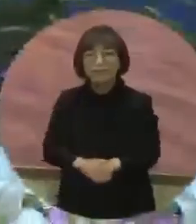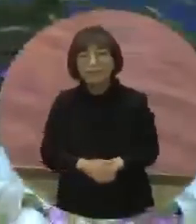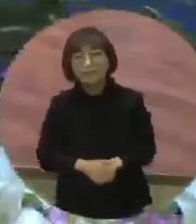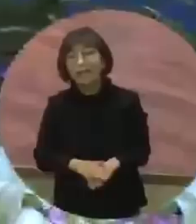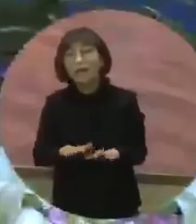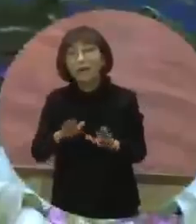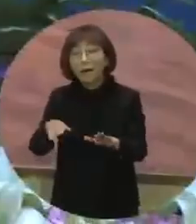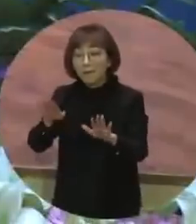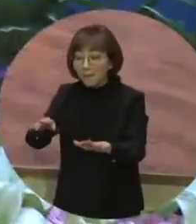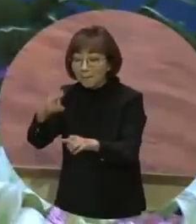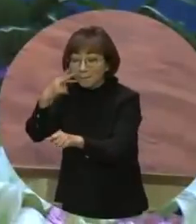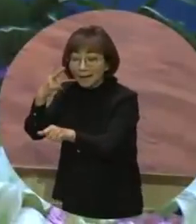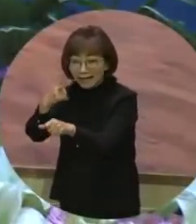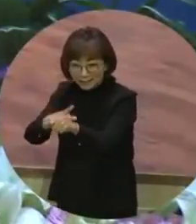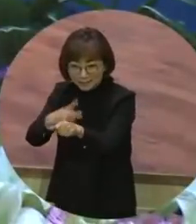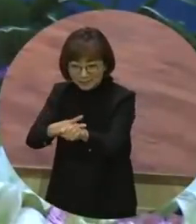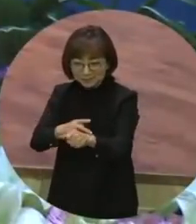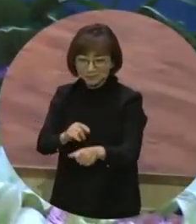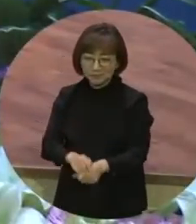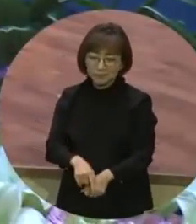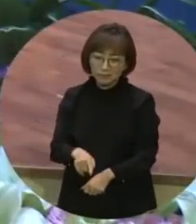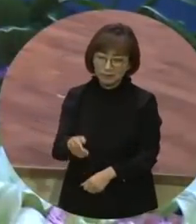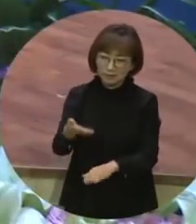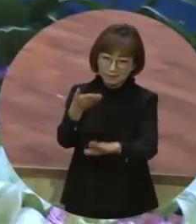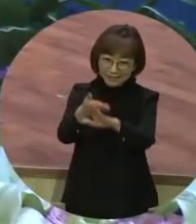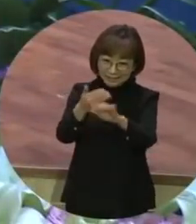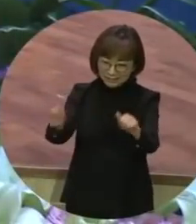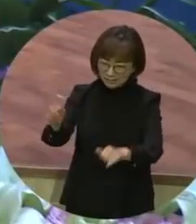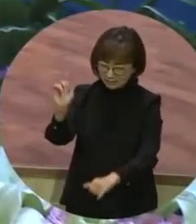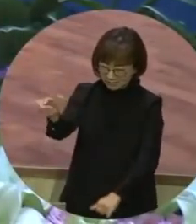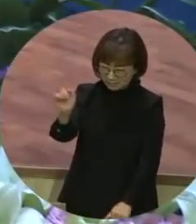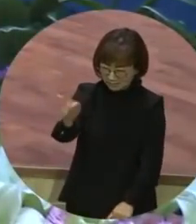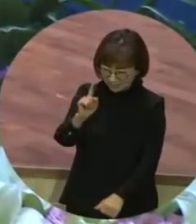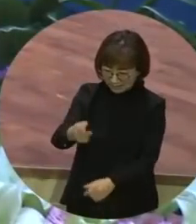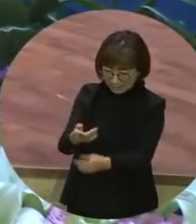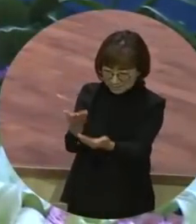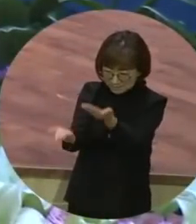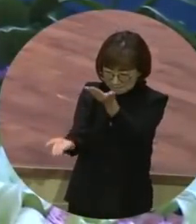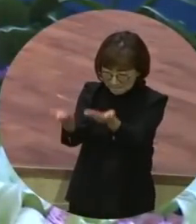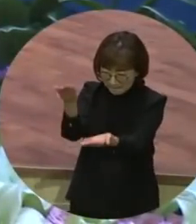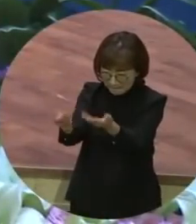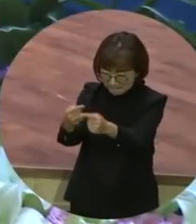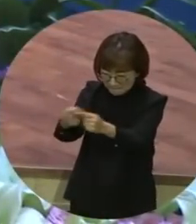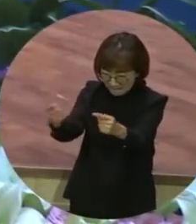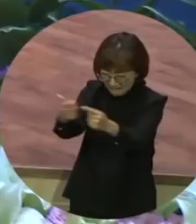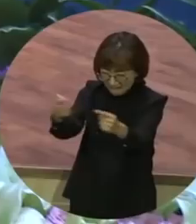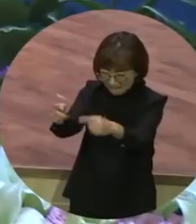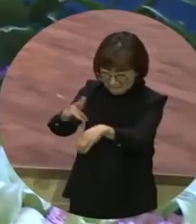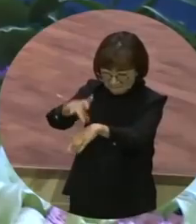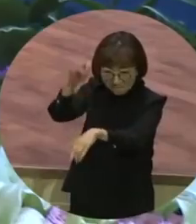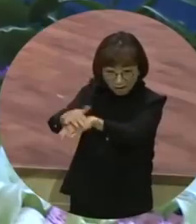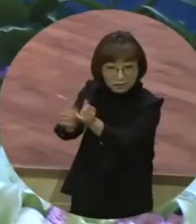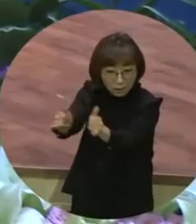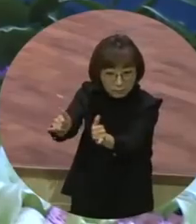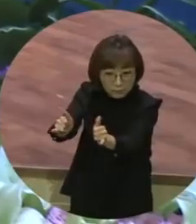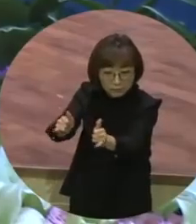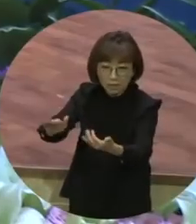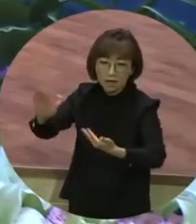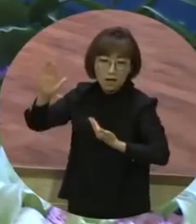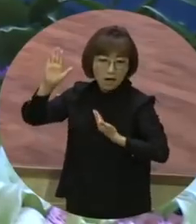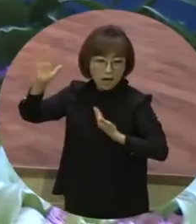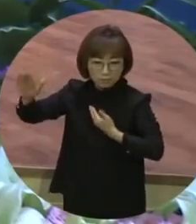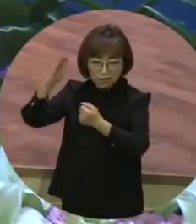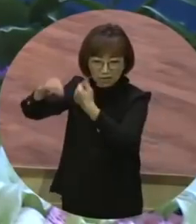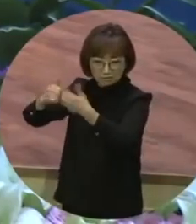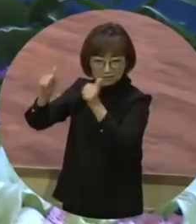사도 바울은 남을 판단하고 정죄하는 예틀에 갇힌 사람들은 하나님의